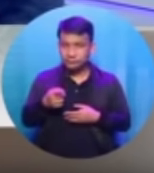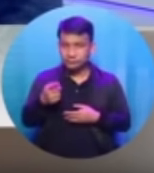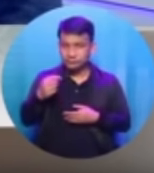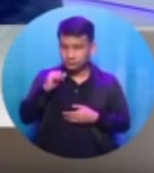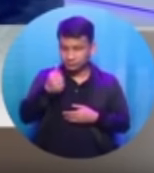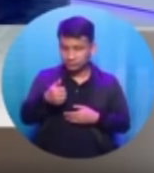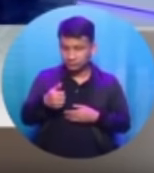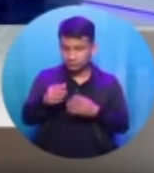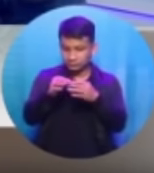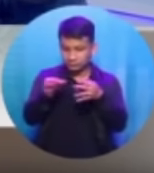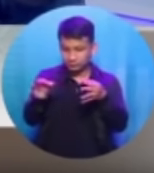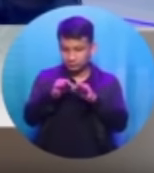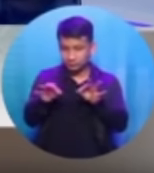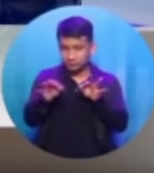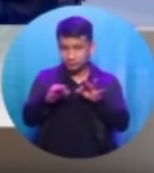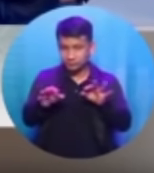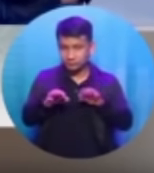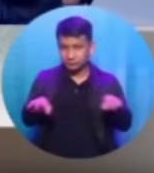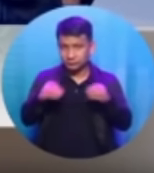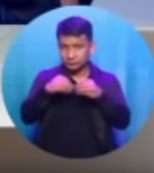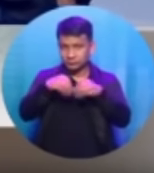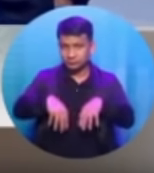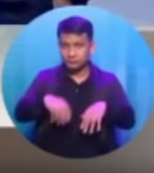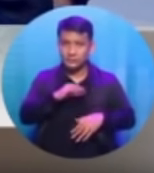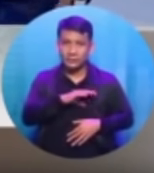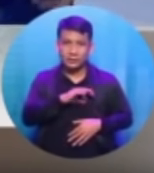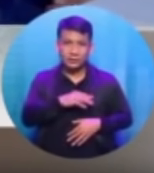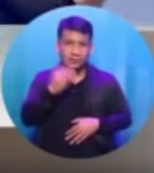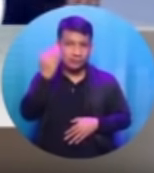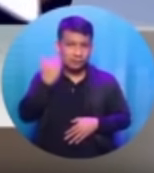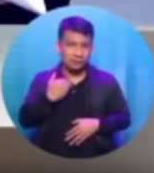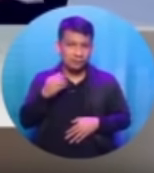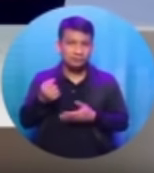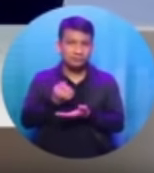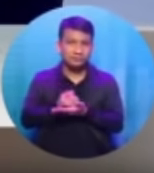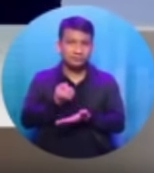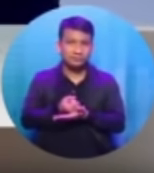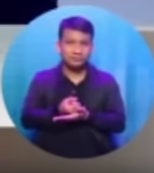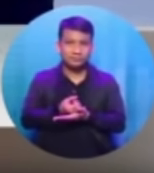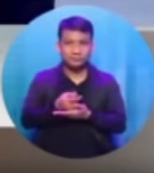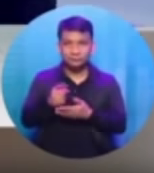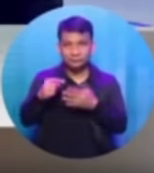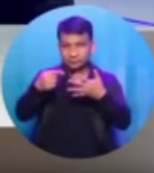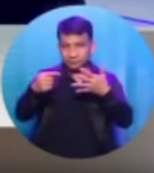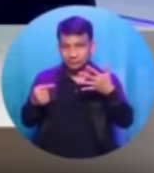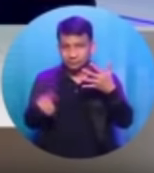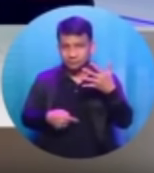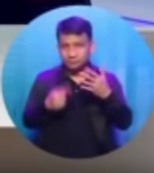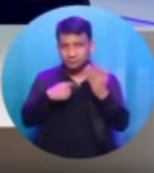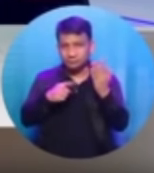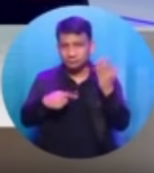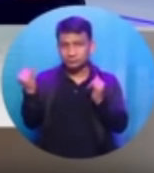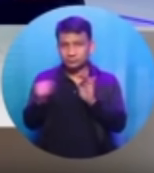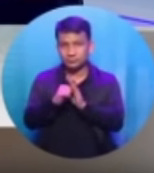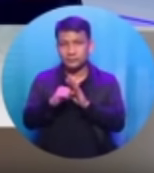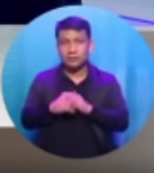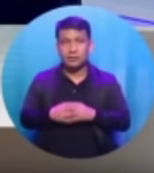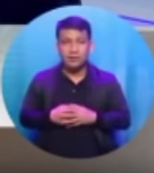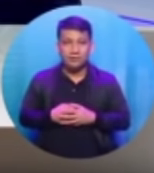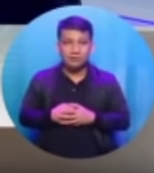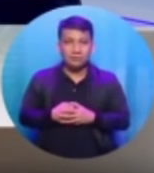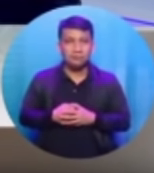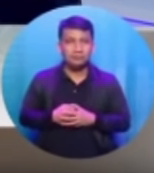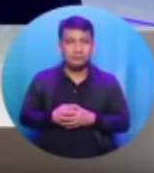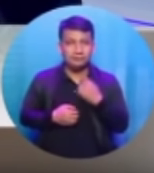pero bukas, himayin namin yung mga nawawalang benepisyo at mga kakulangan na sweldo para yun maisa-isa namin bawat individual. Well,